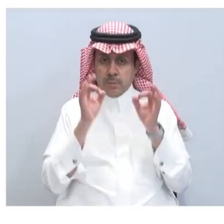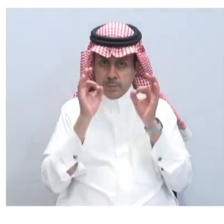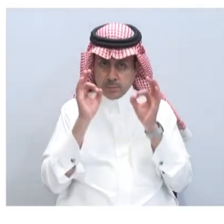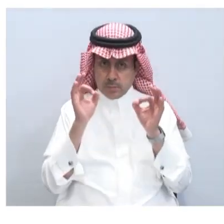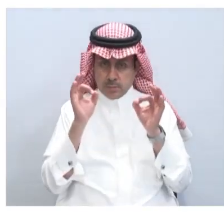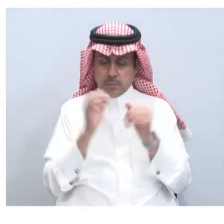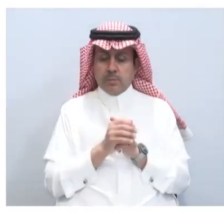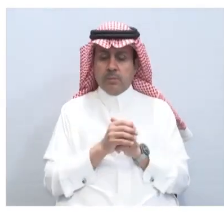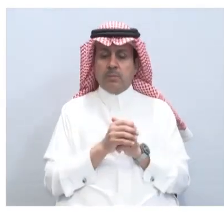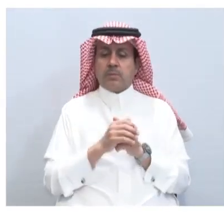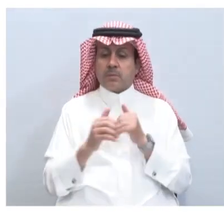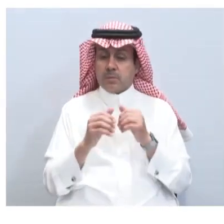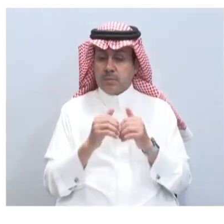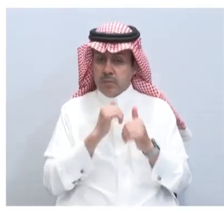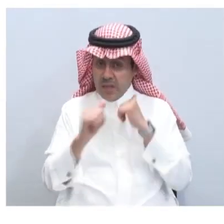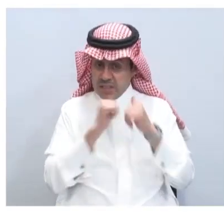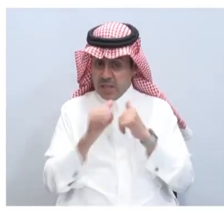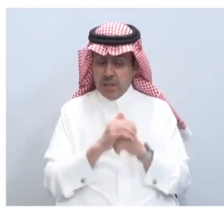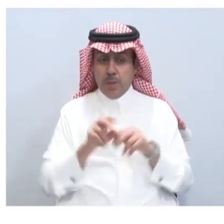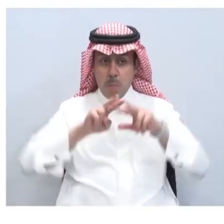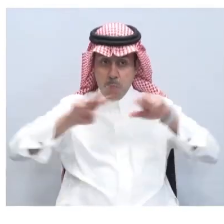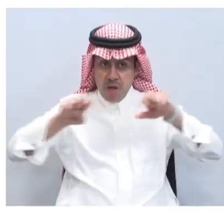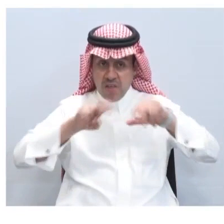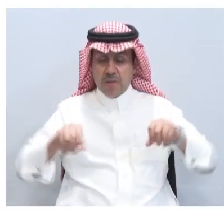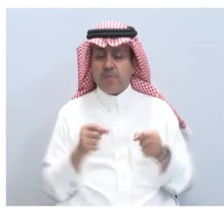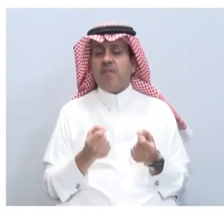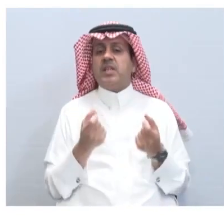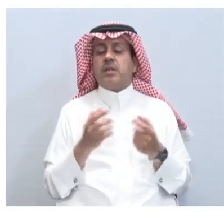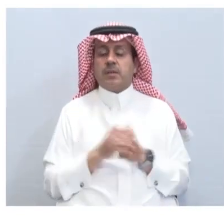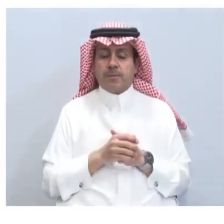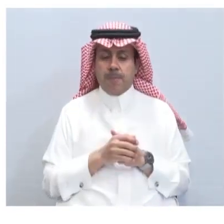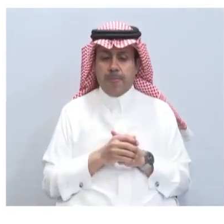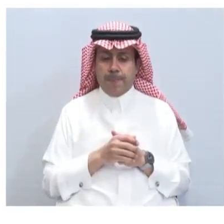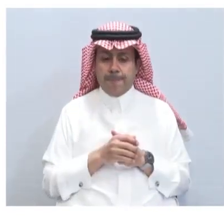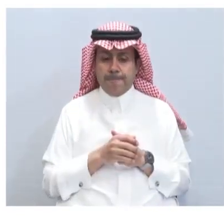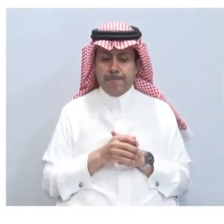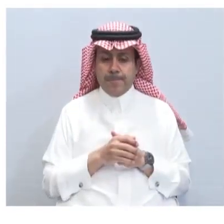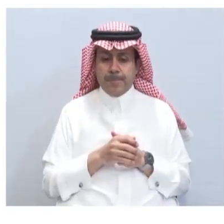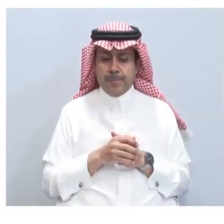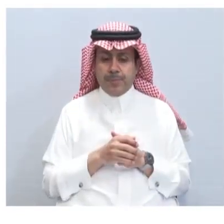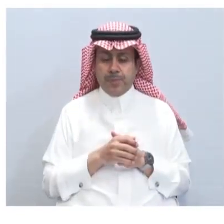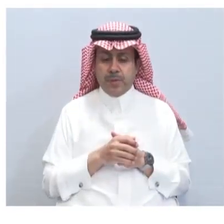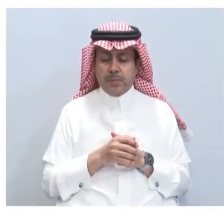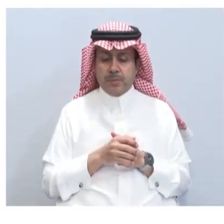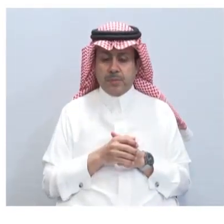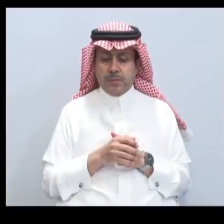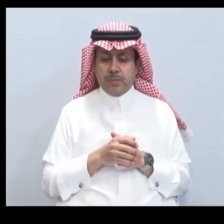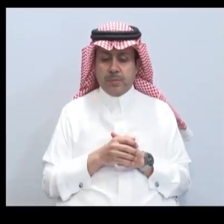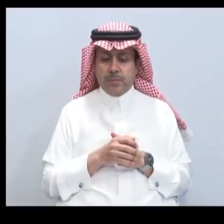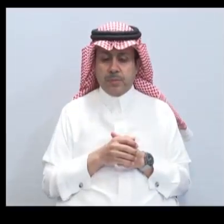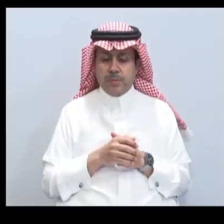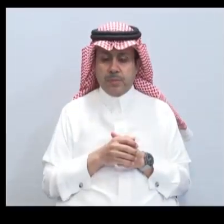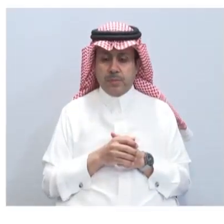ناتي الان الى اهم اساليب البحث في الانترنت اهم اساليب البحث في الانترنت